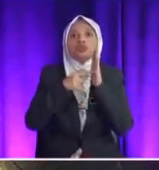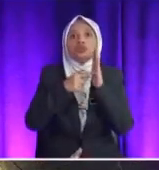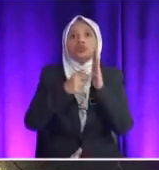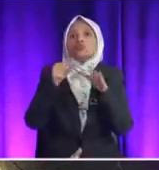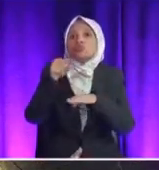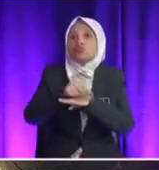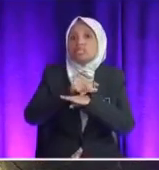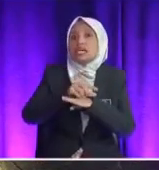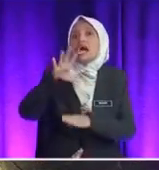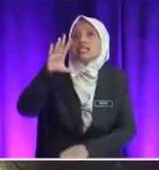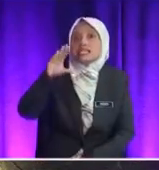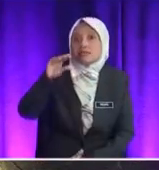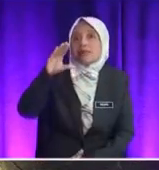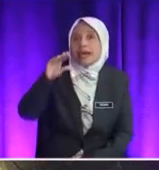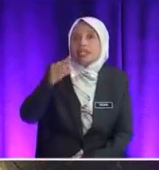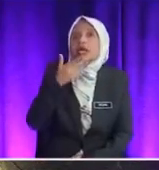span span